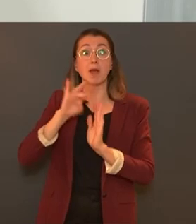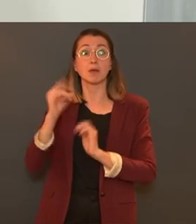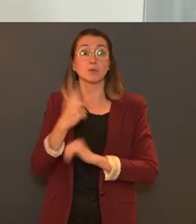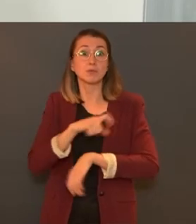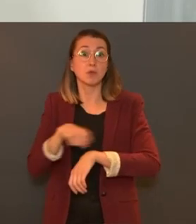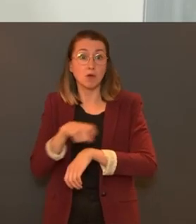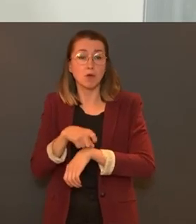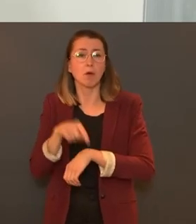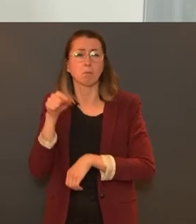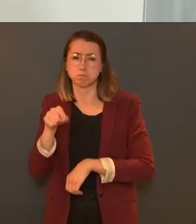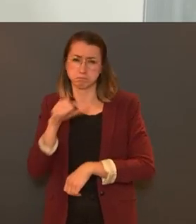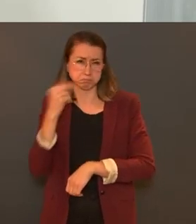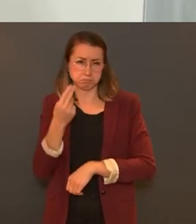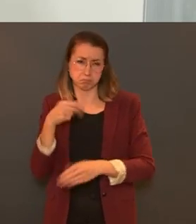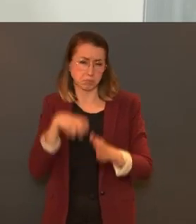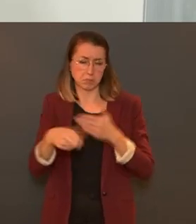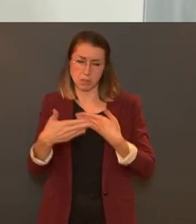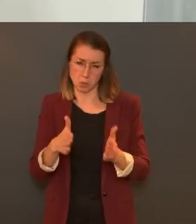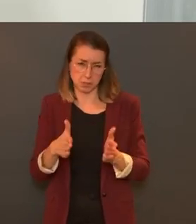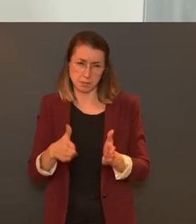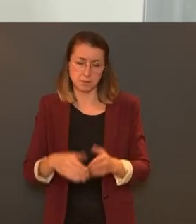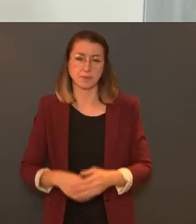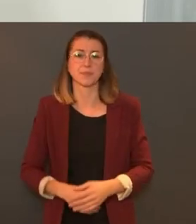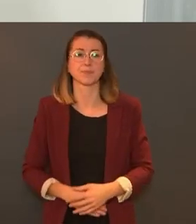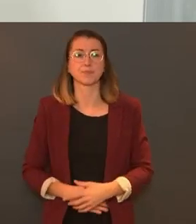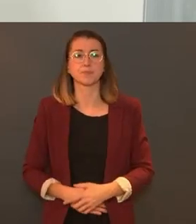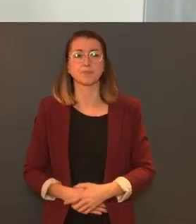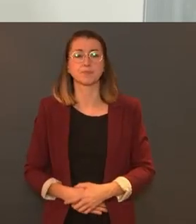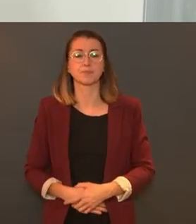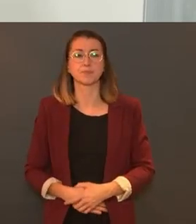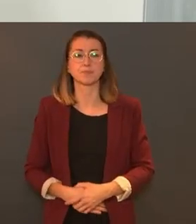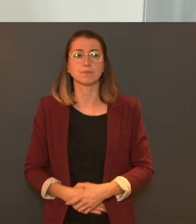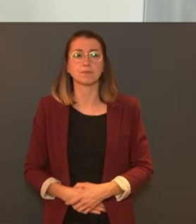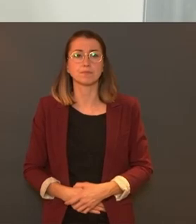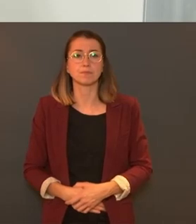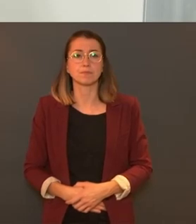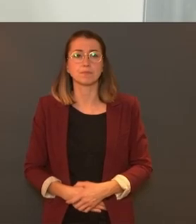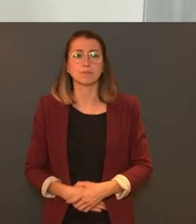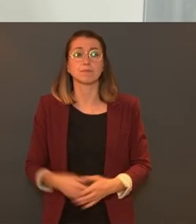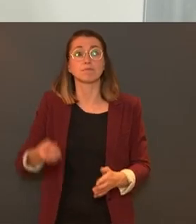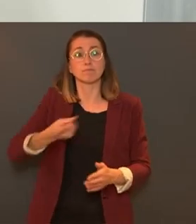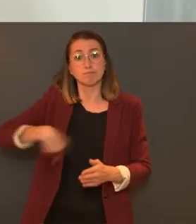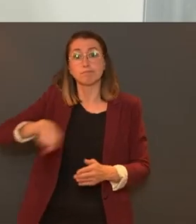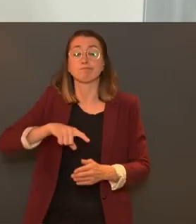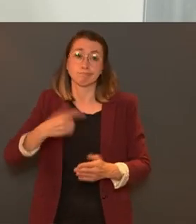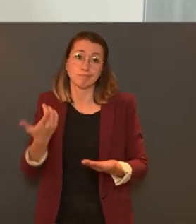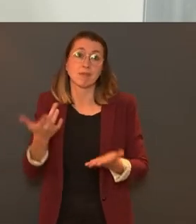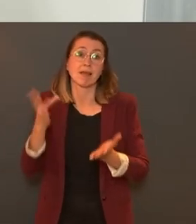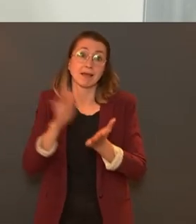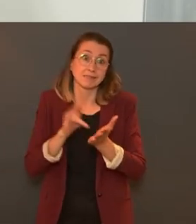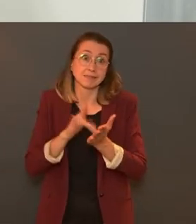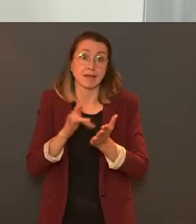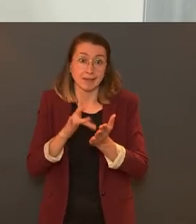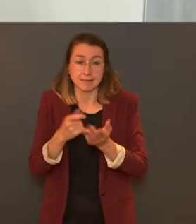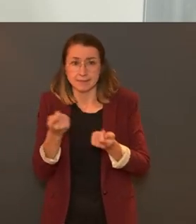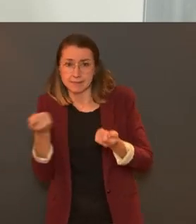gestion de risque. C'est ce que nous voulons, c'est ce que nous tentons de faire. En d'autres termes, nous apprenons à vivre en tenant compte du